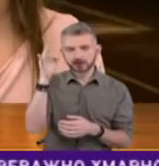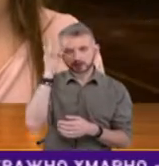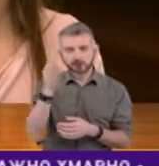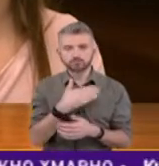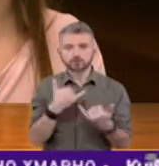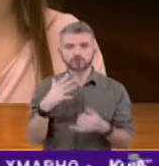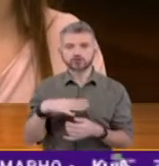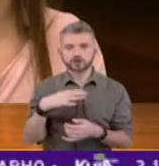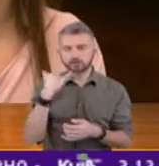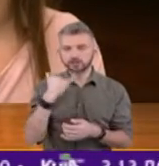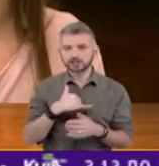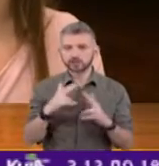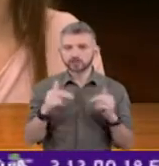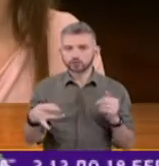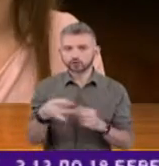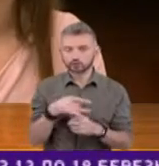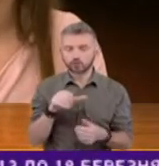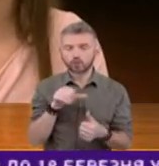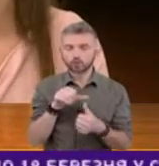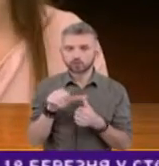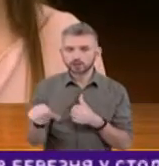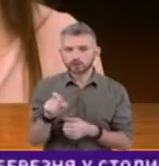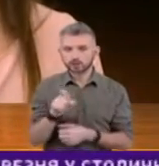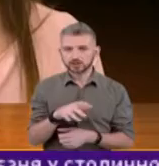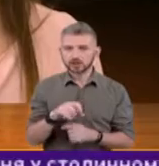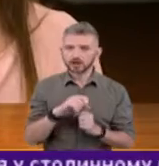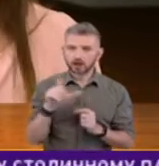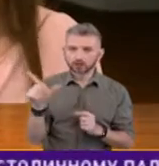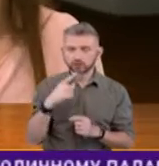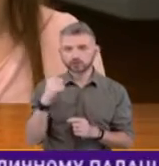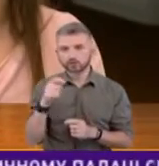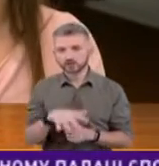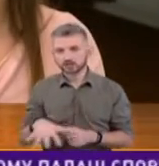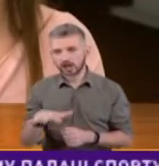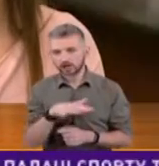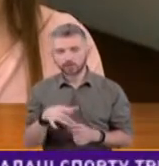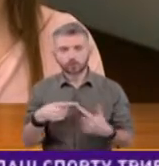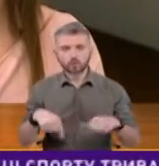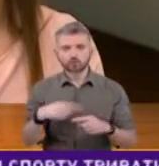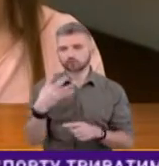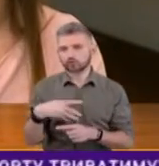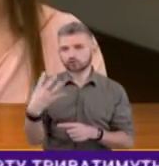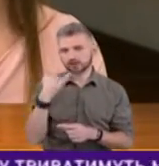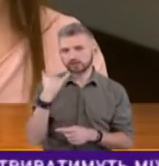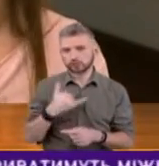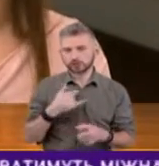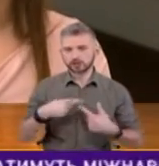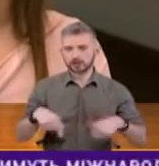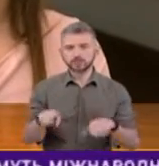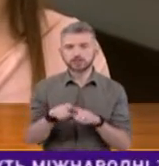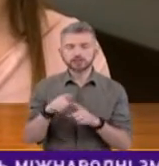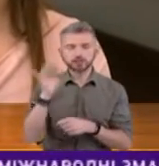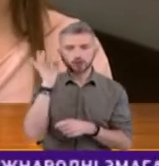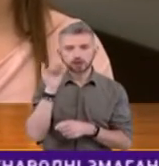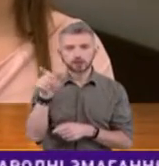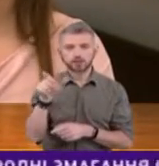сьогодні чекаємо дзвінків з Дніпровського району, особливо з Райдужного, Воскресенки, округ номер 44. Долучайтеся. І так само нагадаю, що